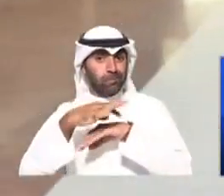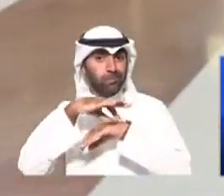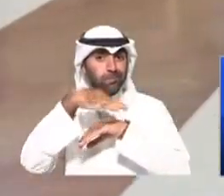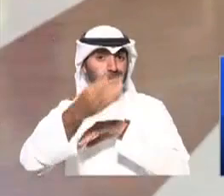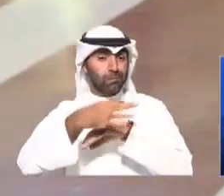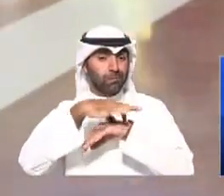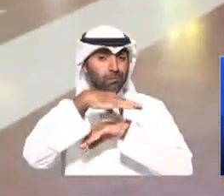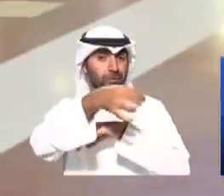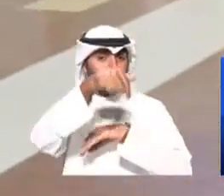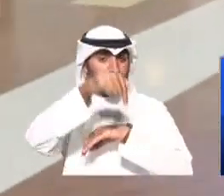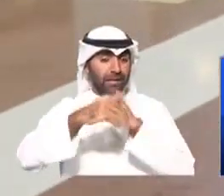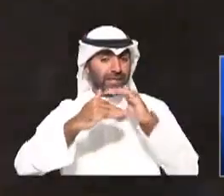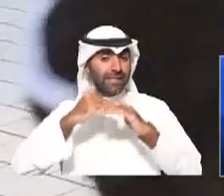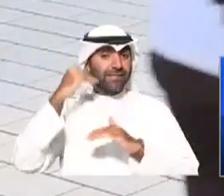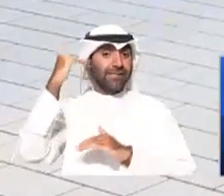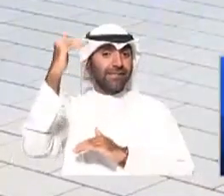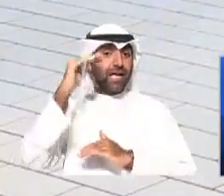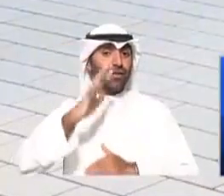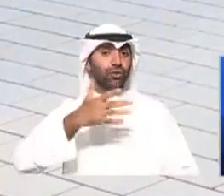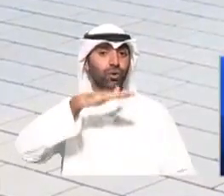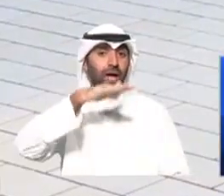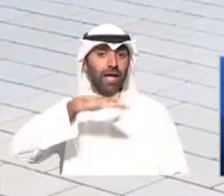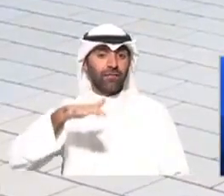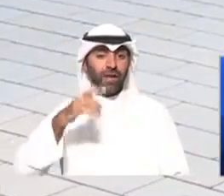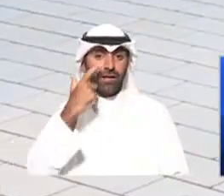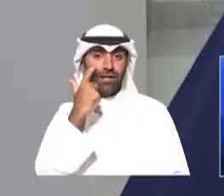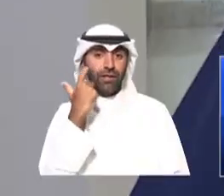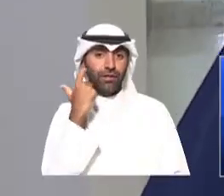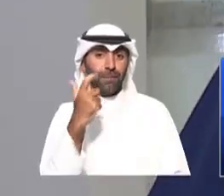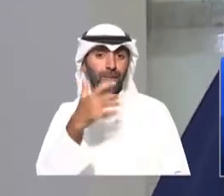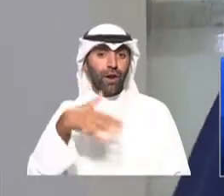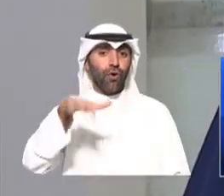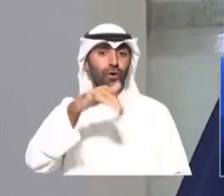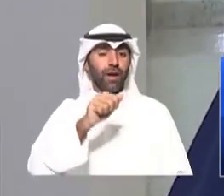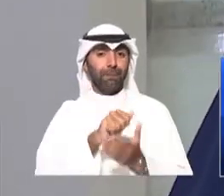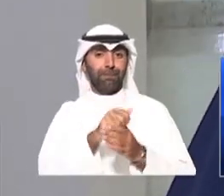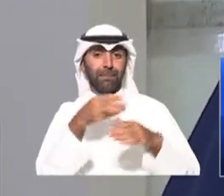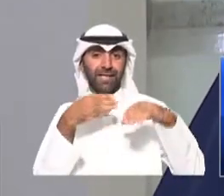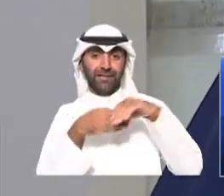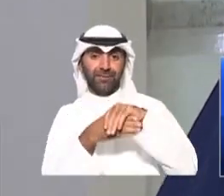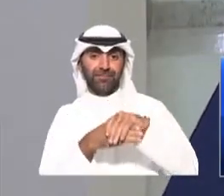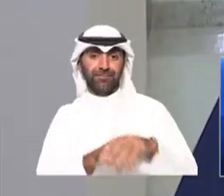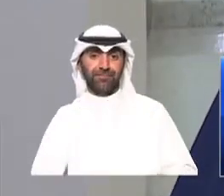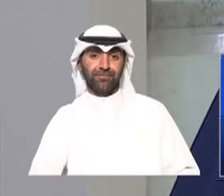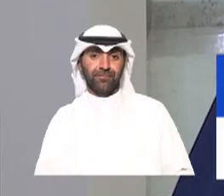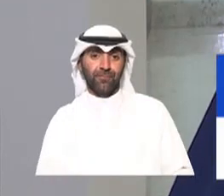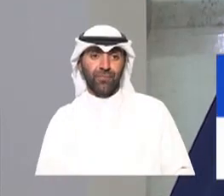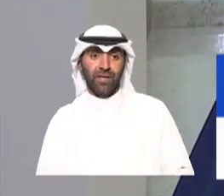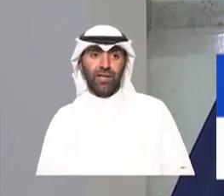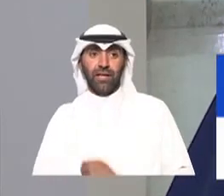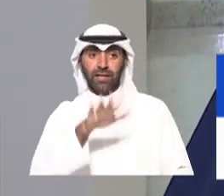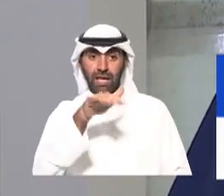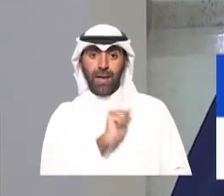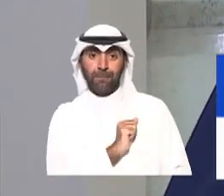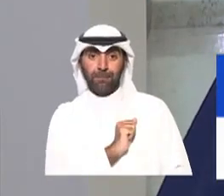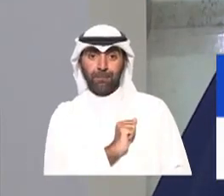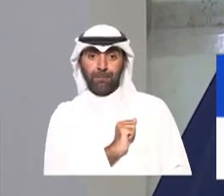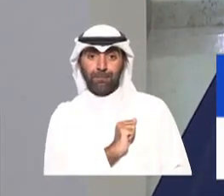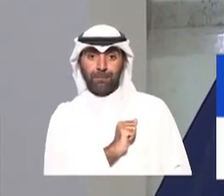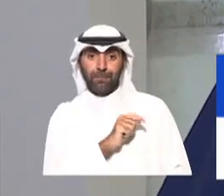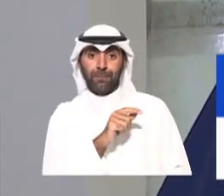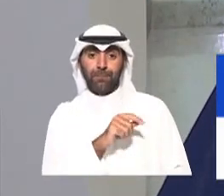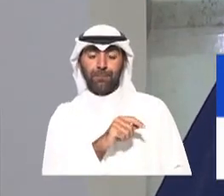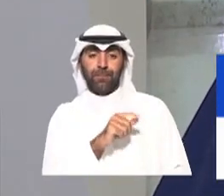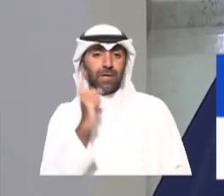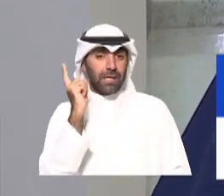على أصحاب الأمراض المزمنة والمناعية. الأطفال صحيح أنهم أقل عرضة للإصابة بالفيروس،